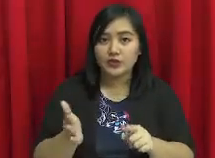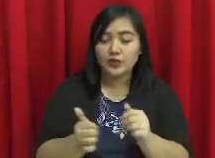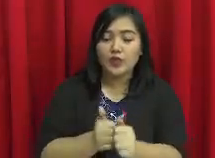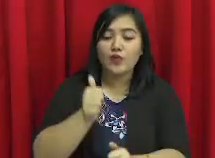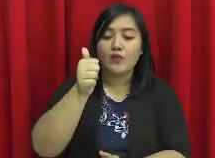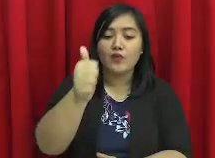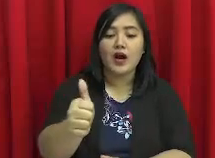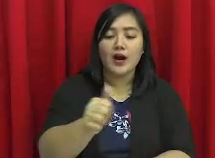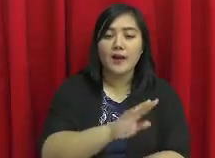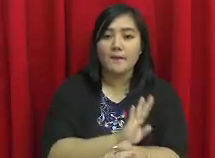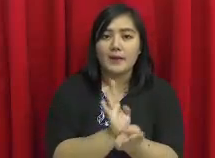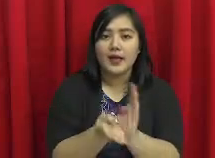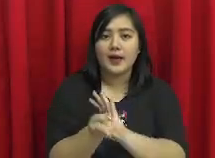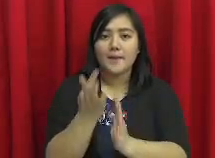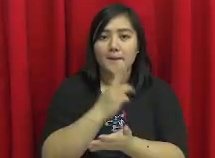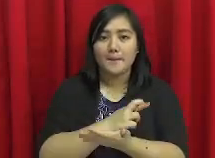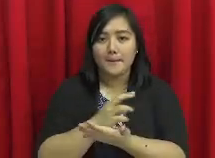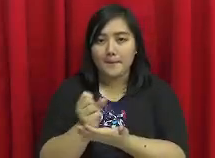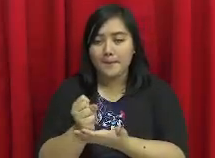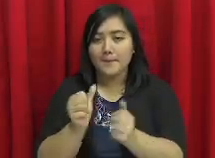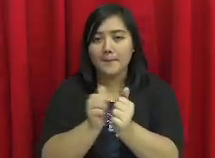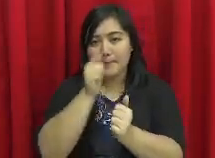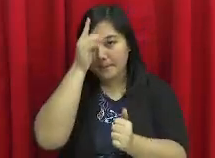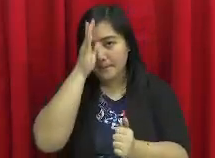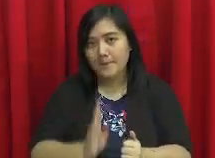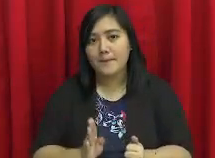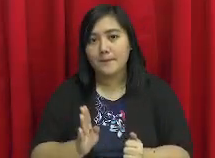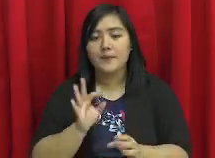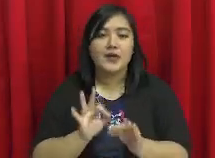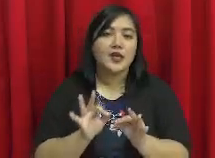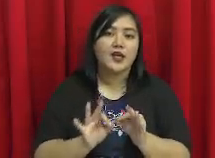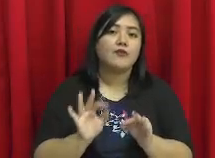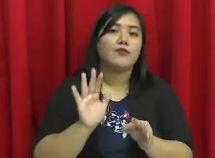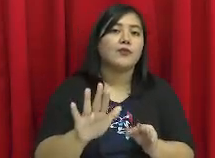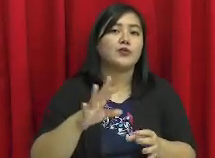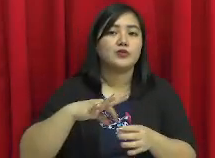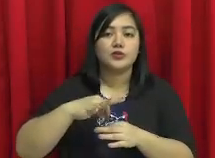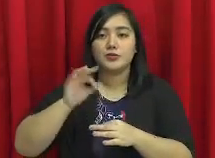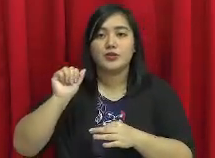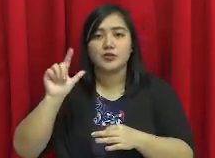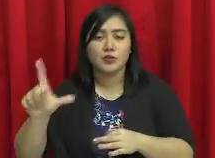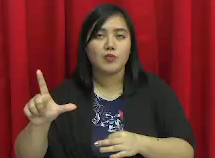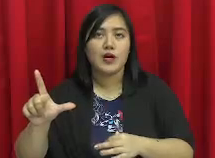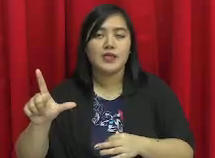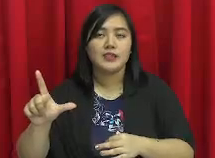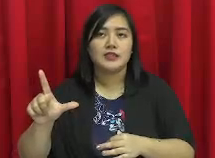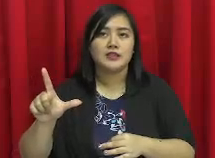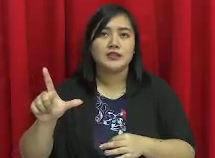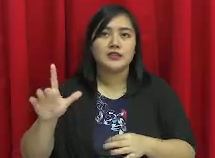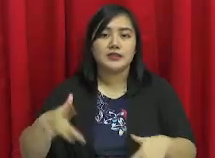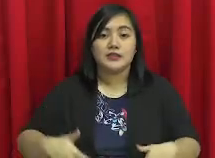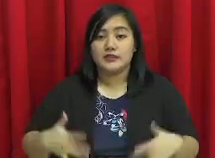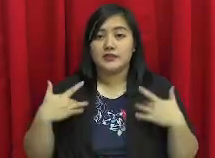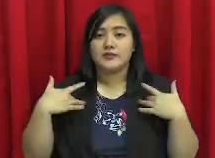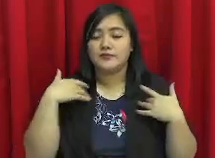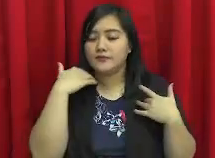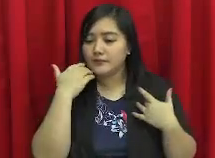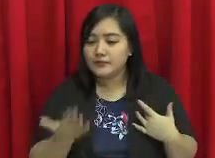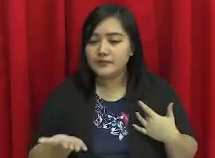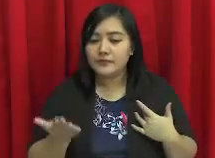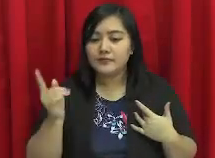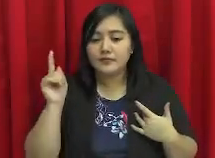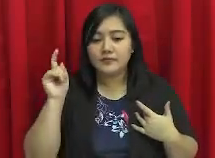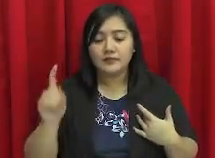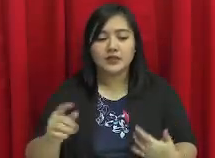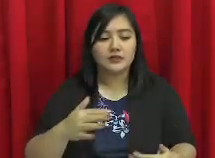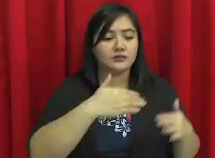ikalalayo na, ikamamatay na ng spiritual na pamumuhay ng pamilya natin, eh, lagyan muna ng boundary, bakuran